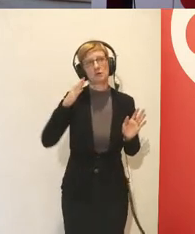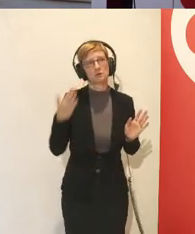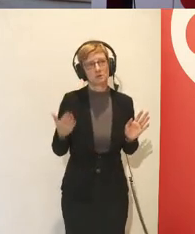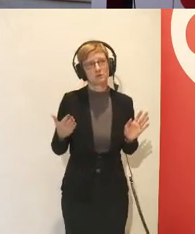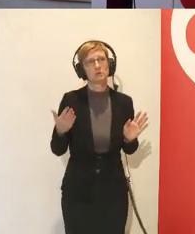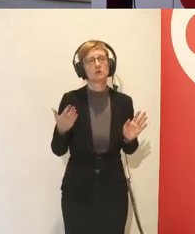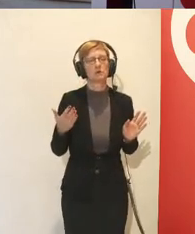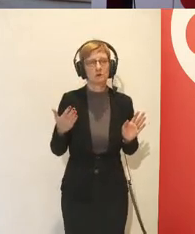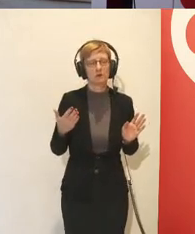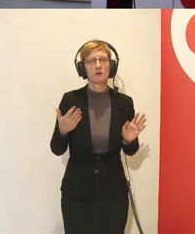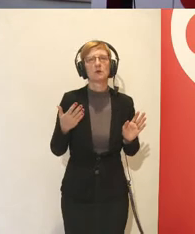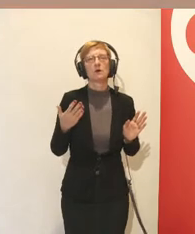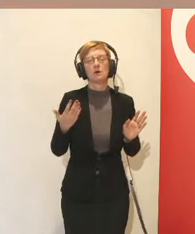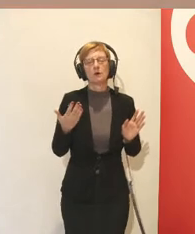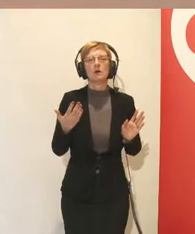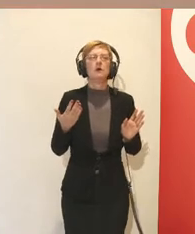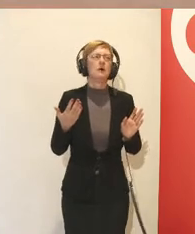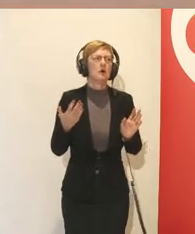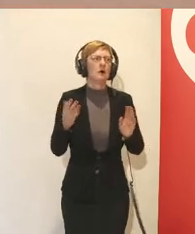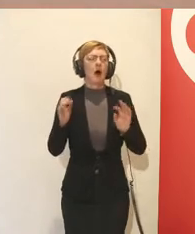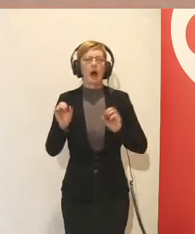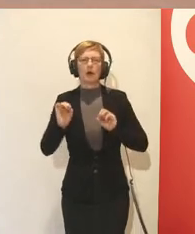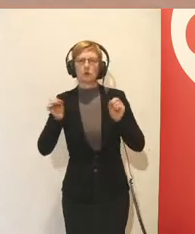schulterschluss von verschiedene